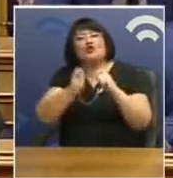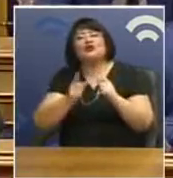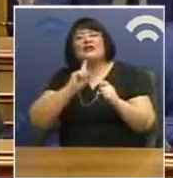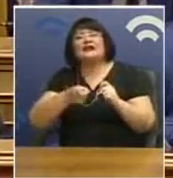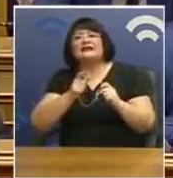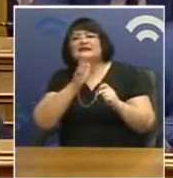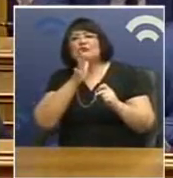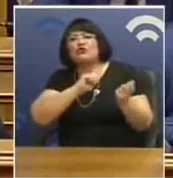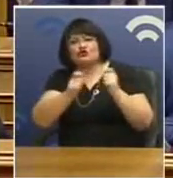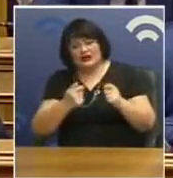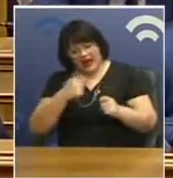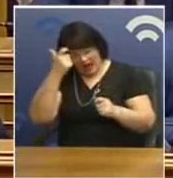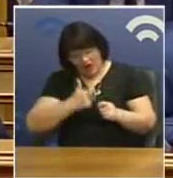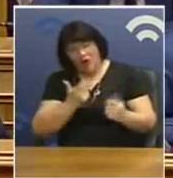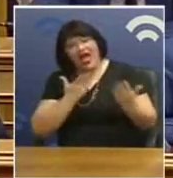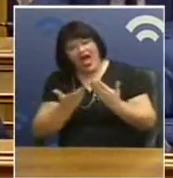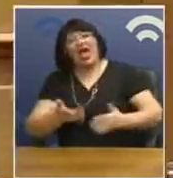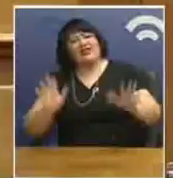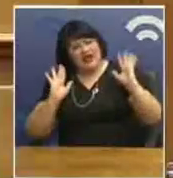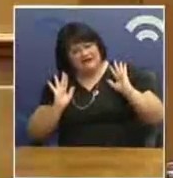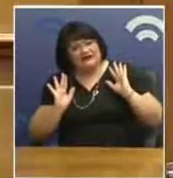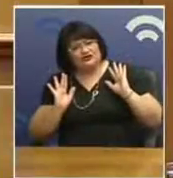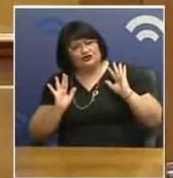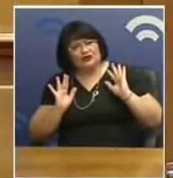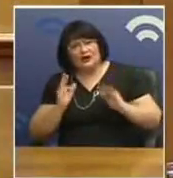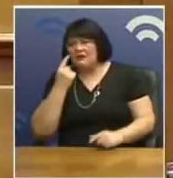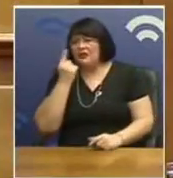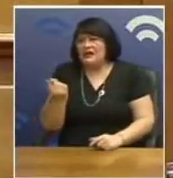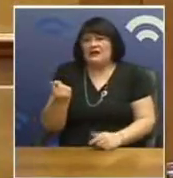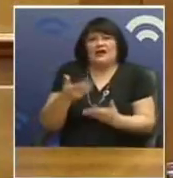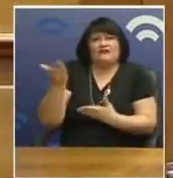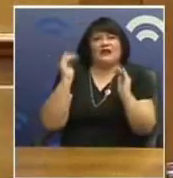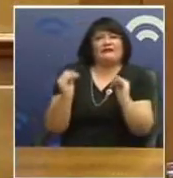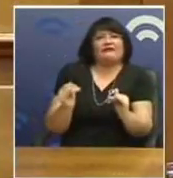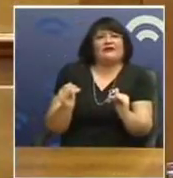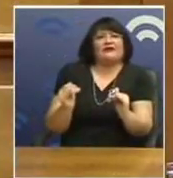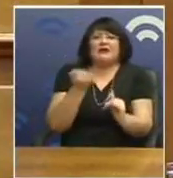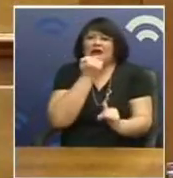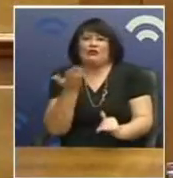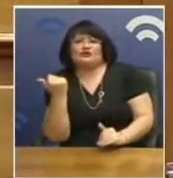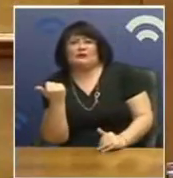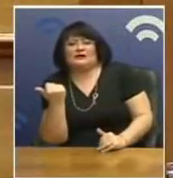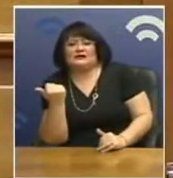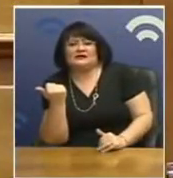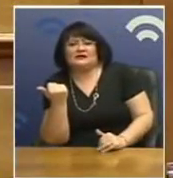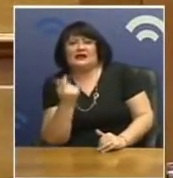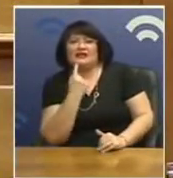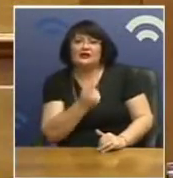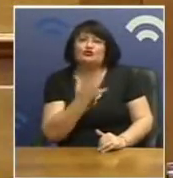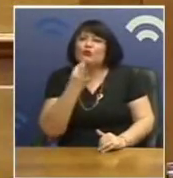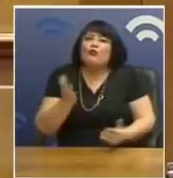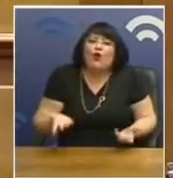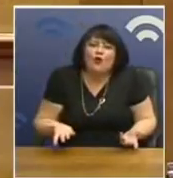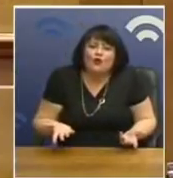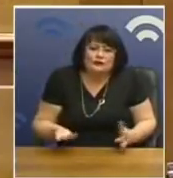και εγώ είμαι αδιάβαστος, και δεν είδα να επανορθώνουνε. Και θέλω να σας πω γιατί δεν επανόρθωσαν. Γιατί από